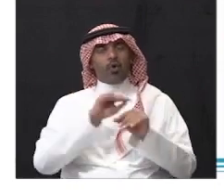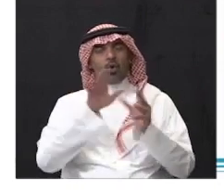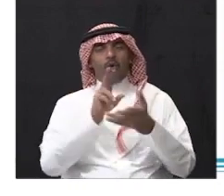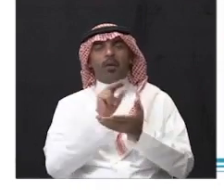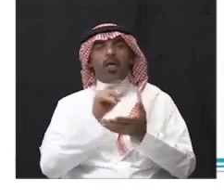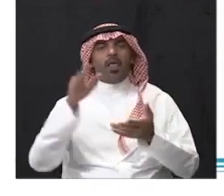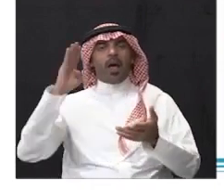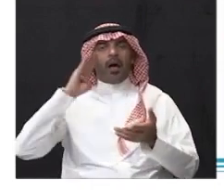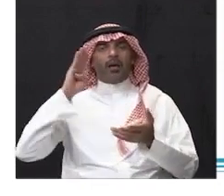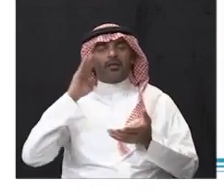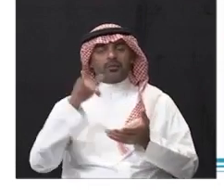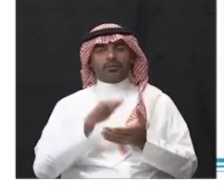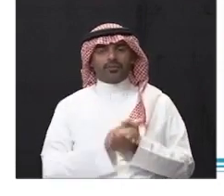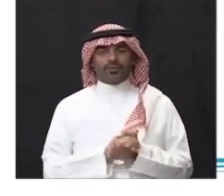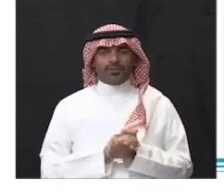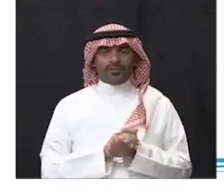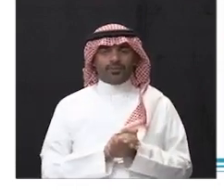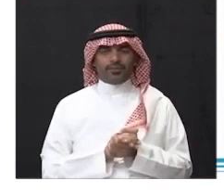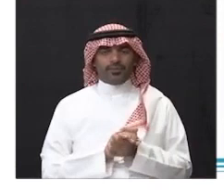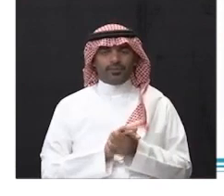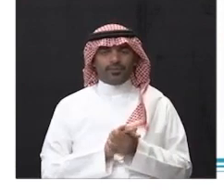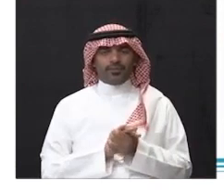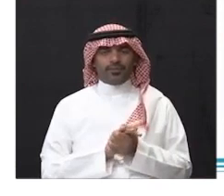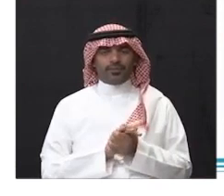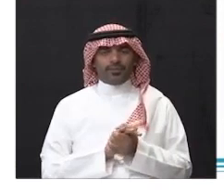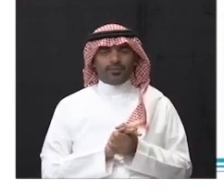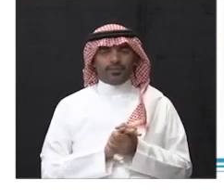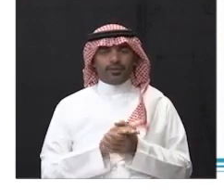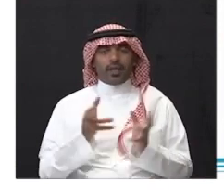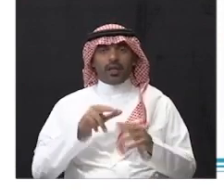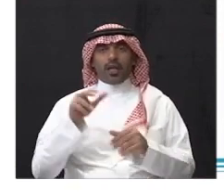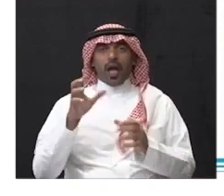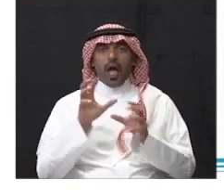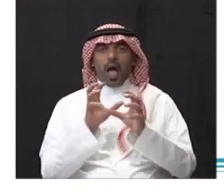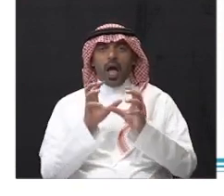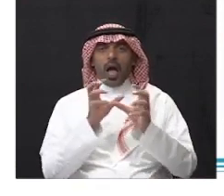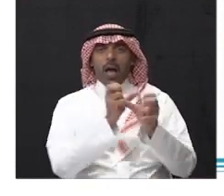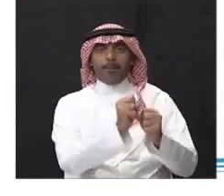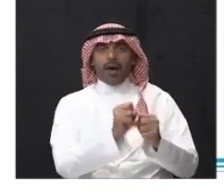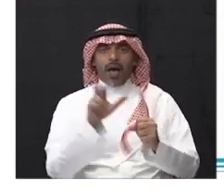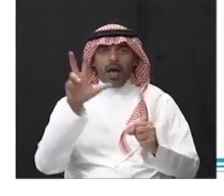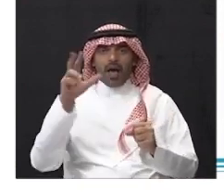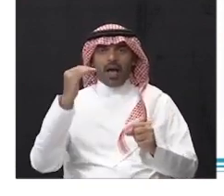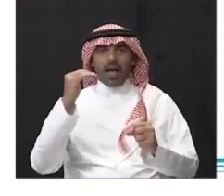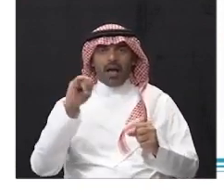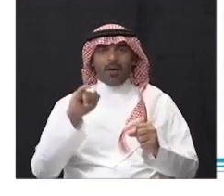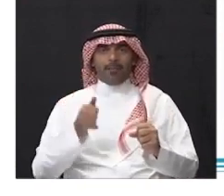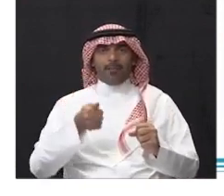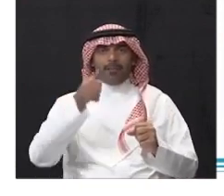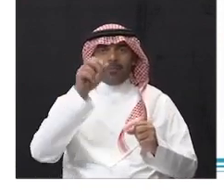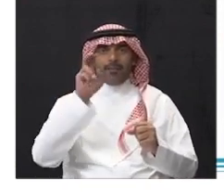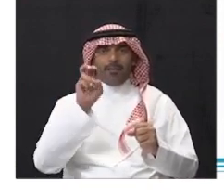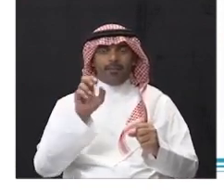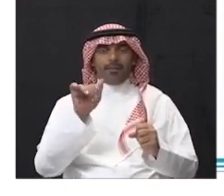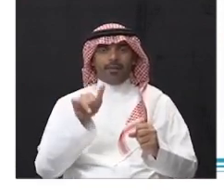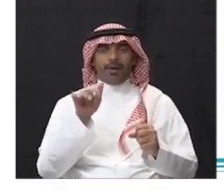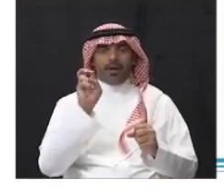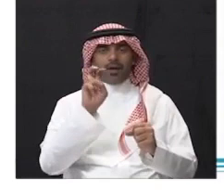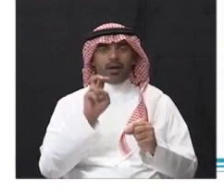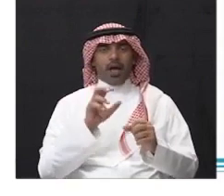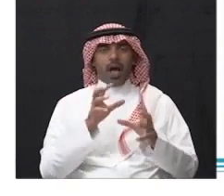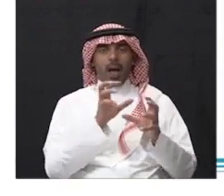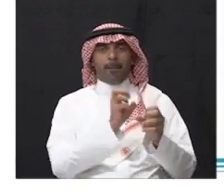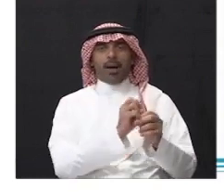عقد المعاهدات غير المتكافئة بين الدولة المستعمرة والبلد المستعمر بحجة